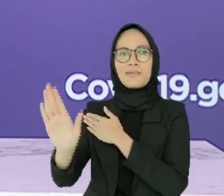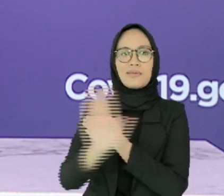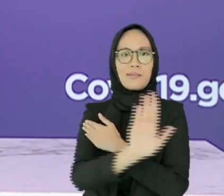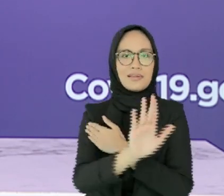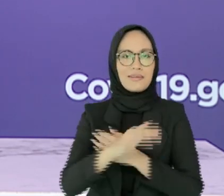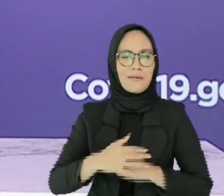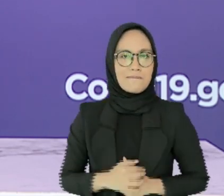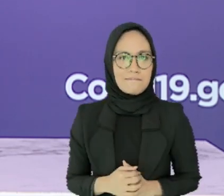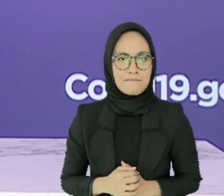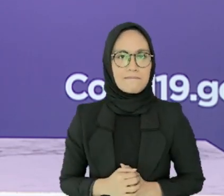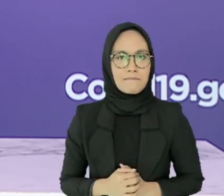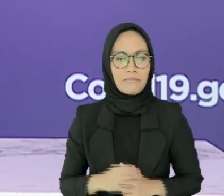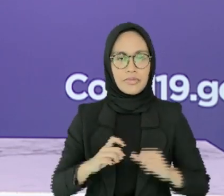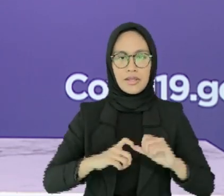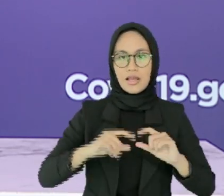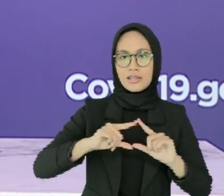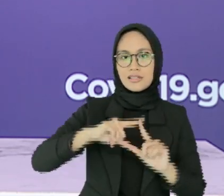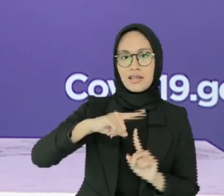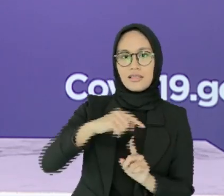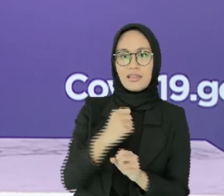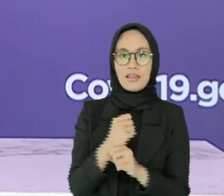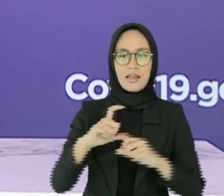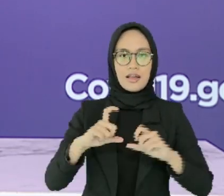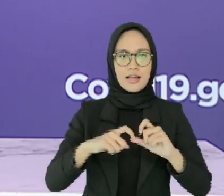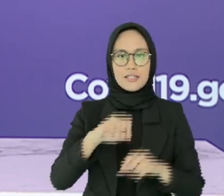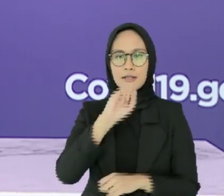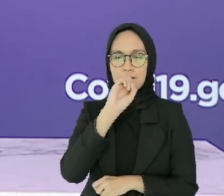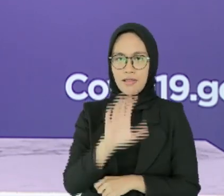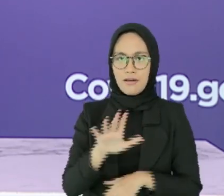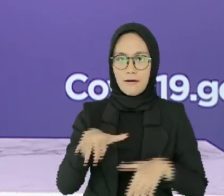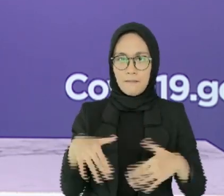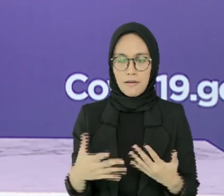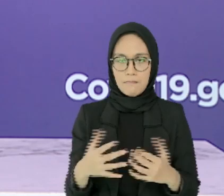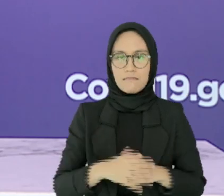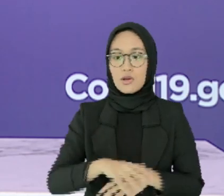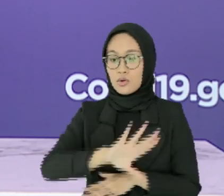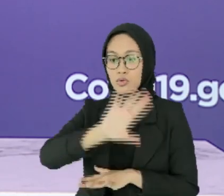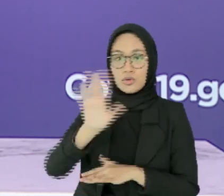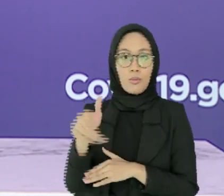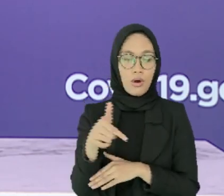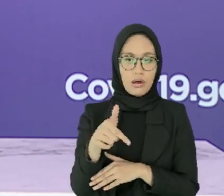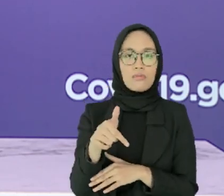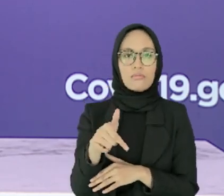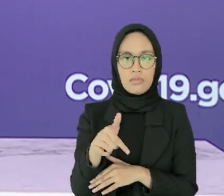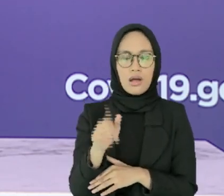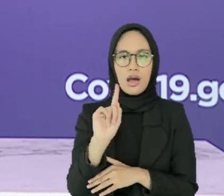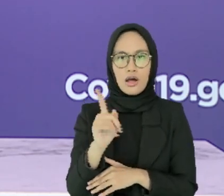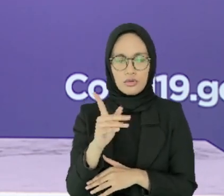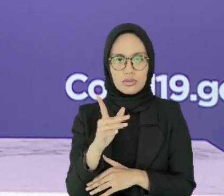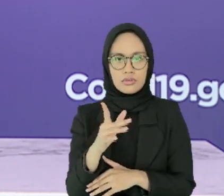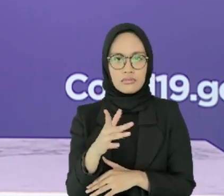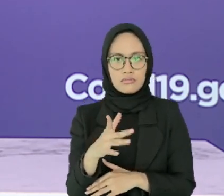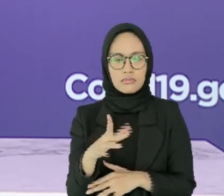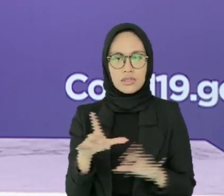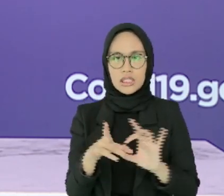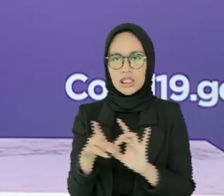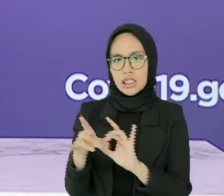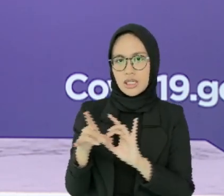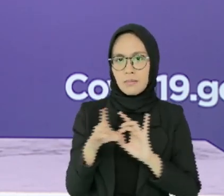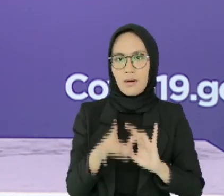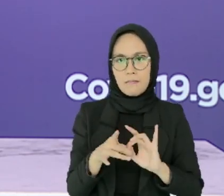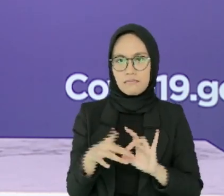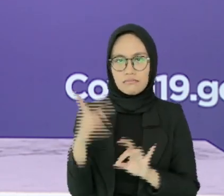Satgas meminta kepada semua pihak yang diberikan wewenang untuk melaksanakan dan mengawasi jalannya